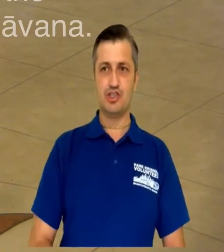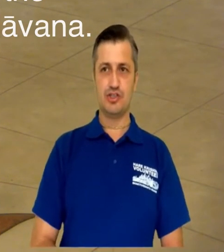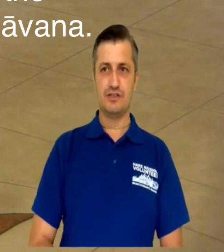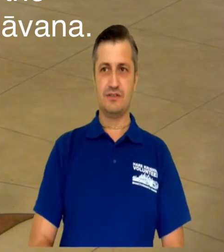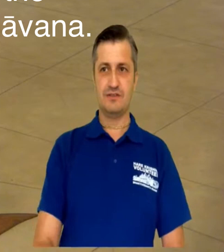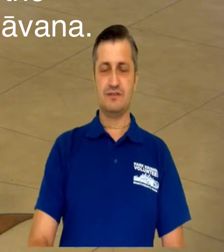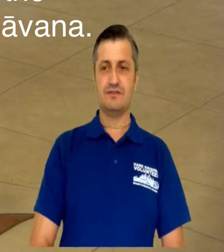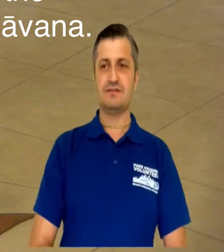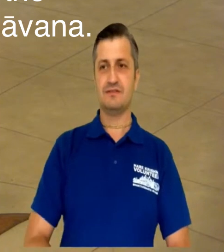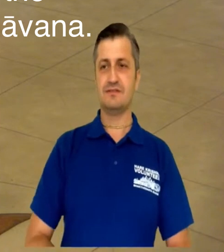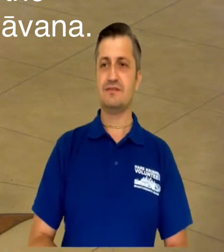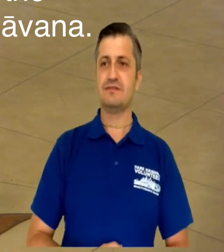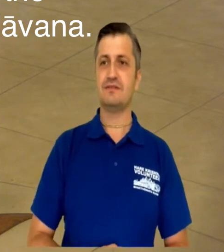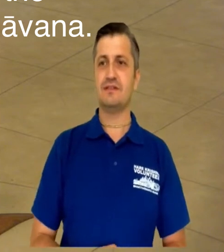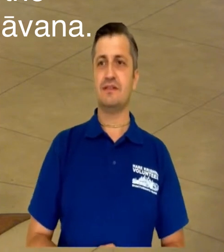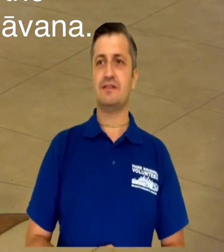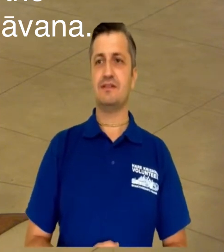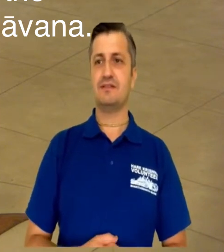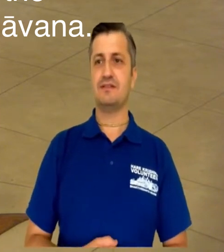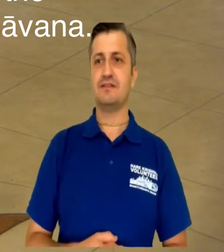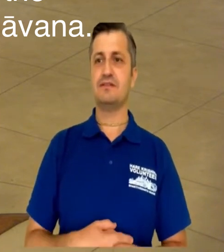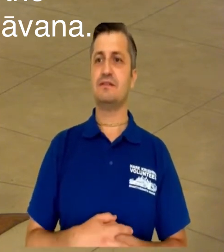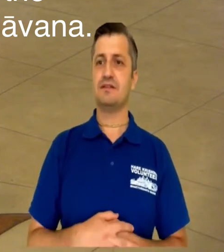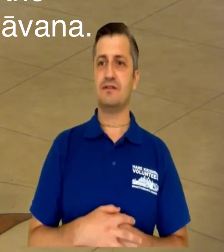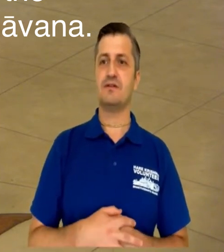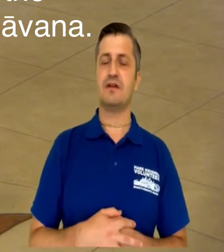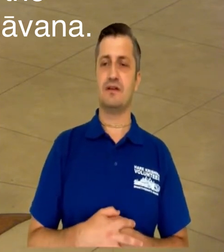Tapta Kanchan Gaurangi